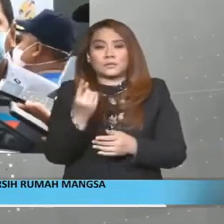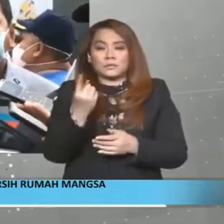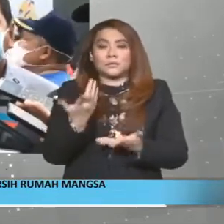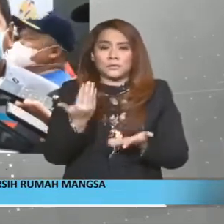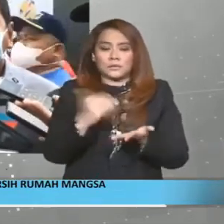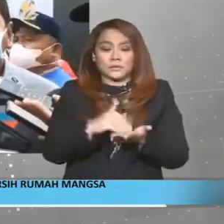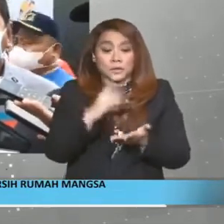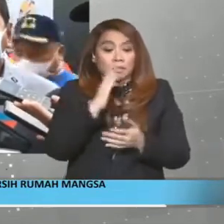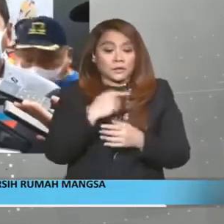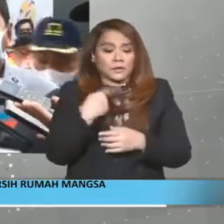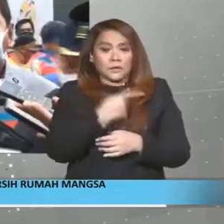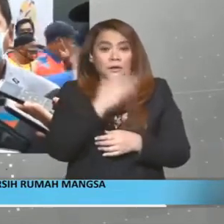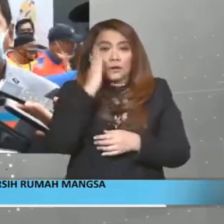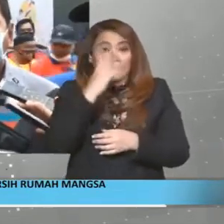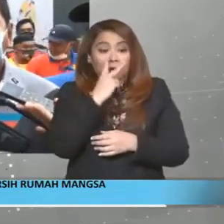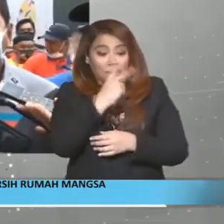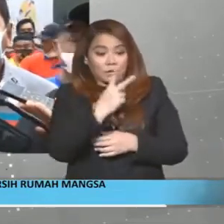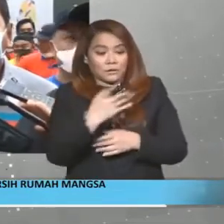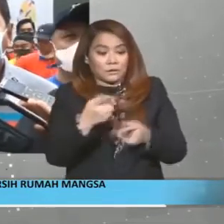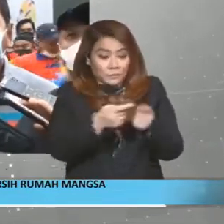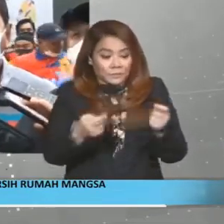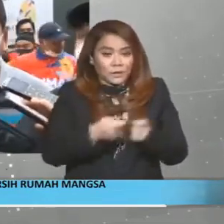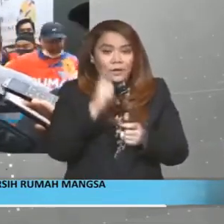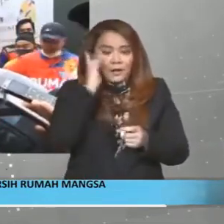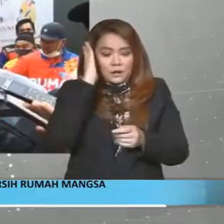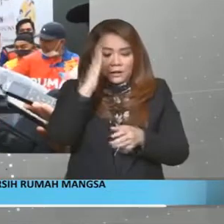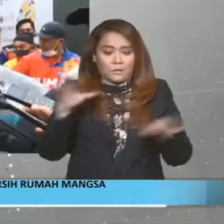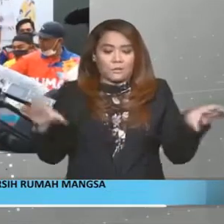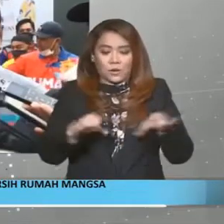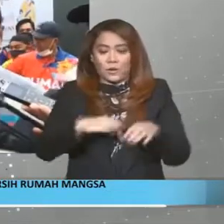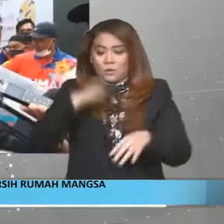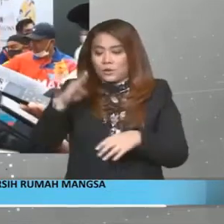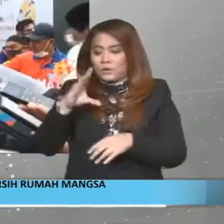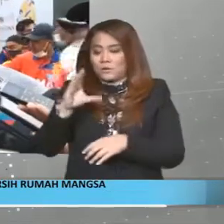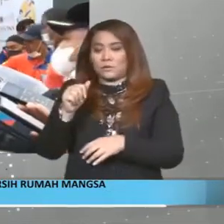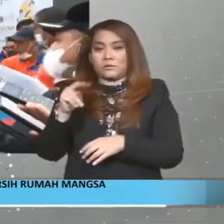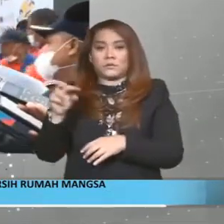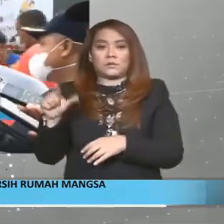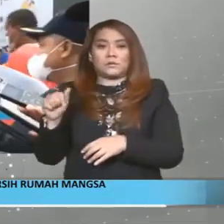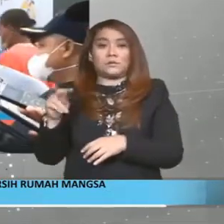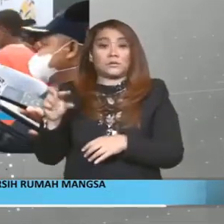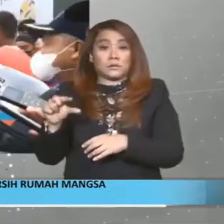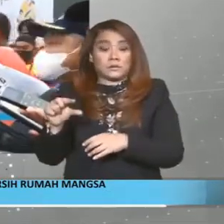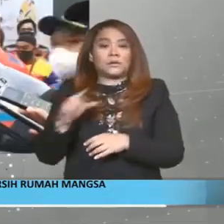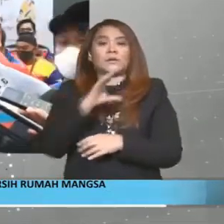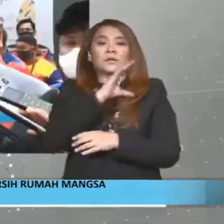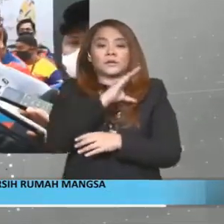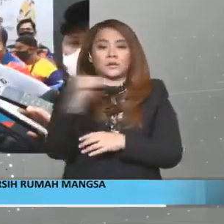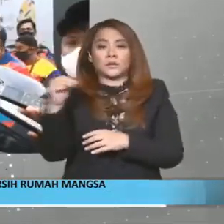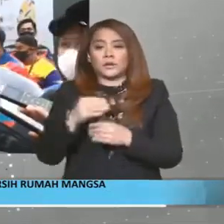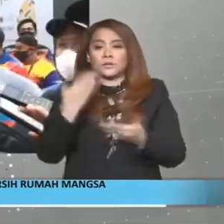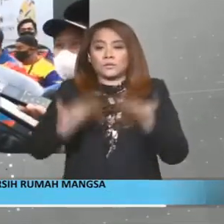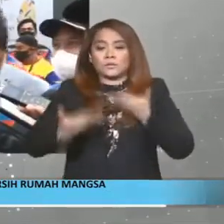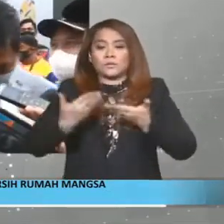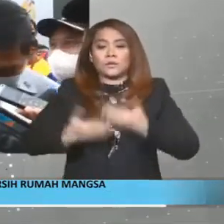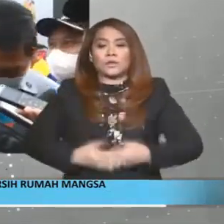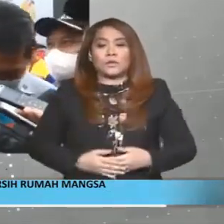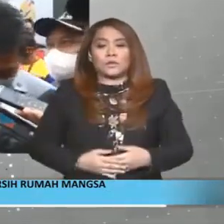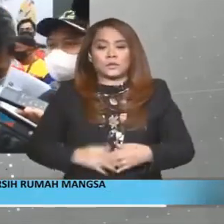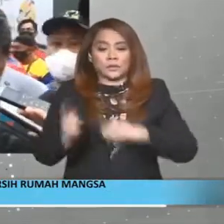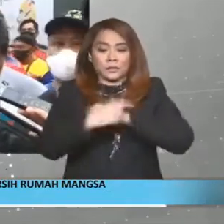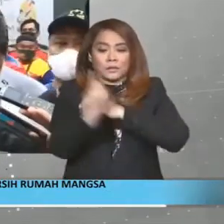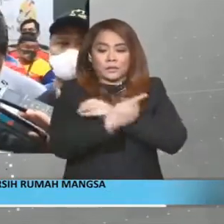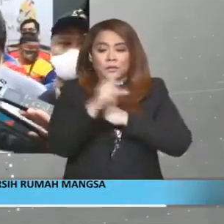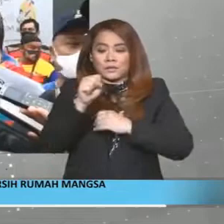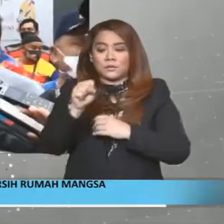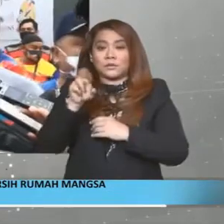tengok tanpa untuk disebut juga disini di bukit cangkangnya jenjang kemudian mungkin di juga di taman